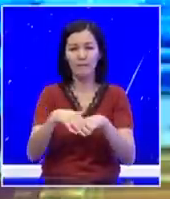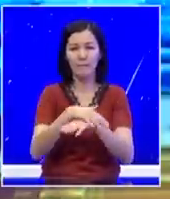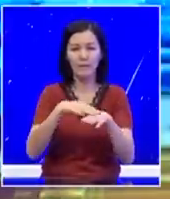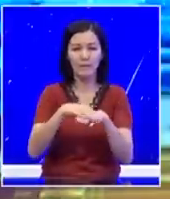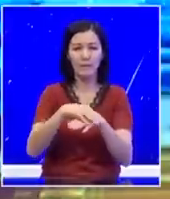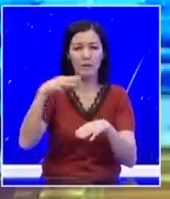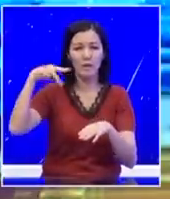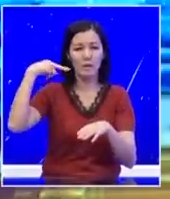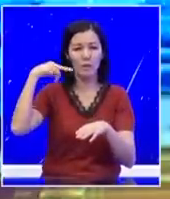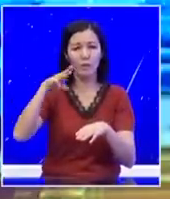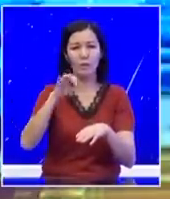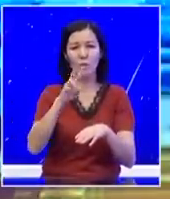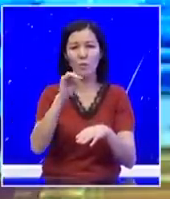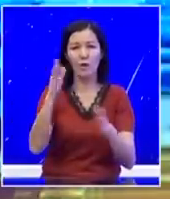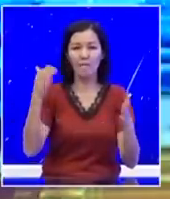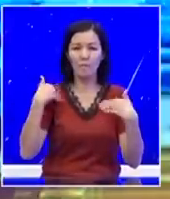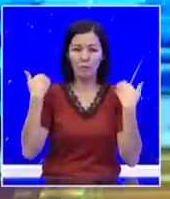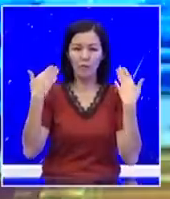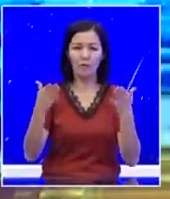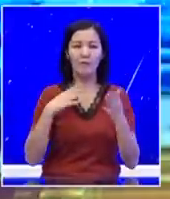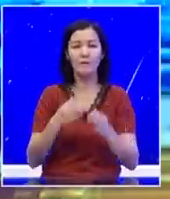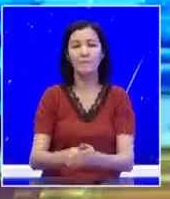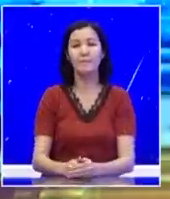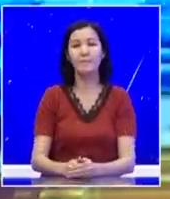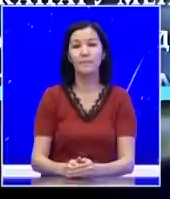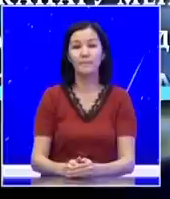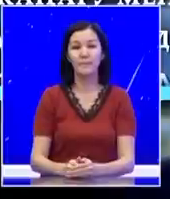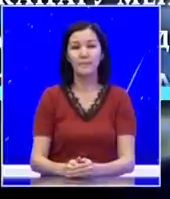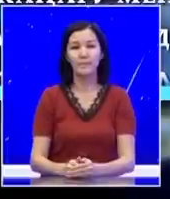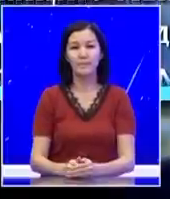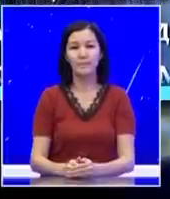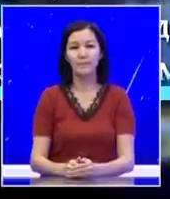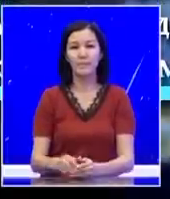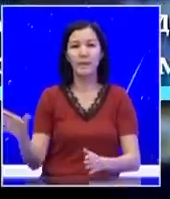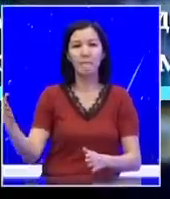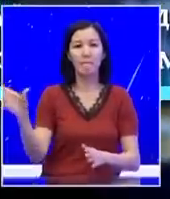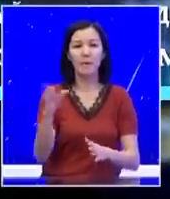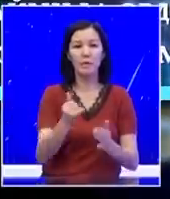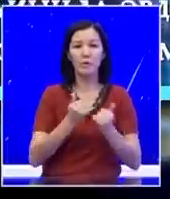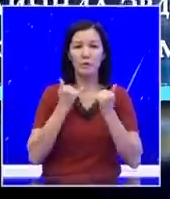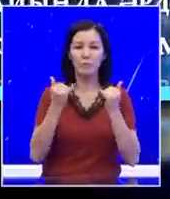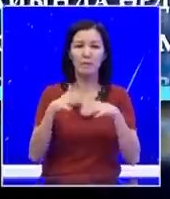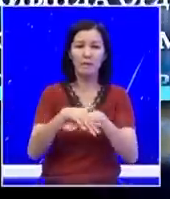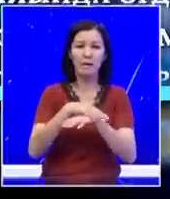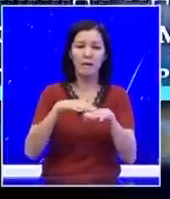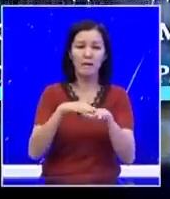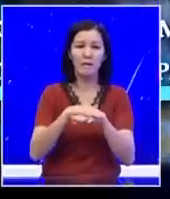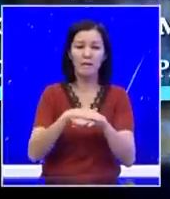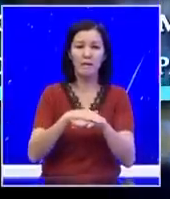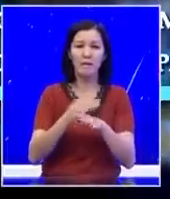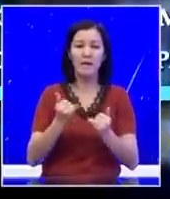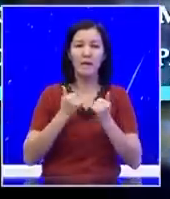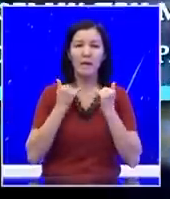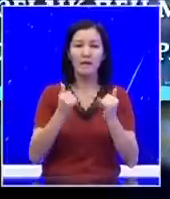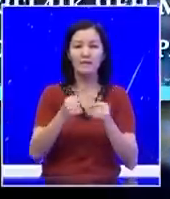президенті Қасым-Жомарт Кемелұлы Тоқаев құттықтады. Барша құрметті отандастар, баршаңызды қасиетті